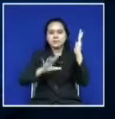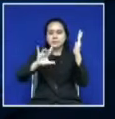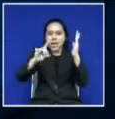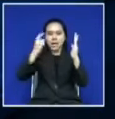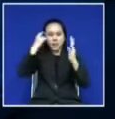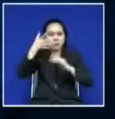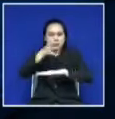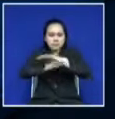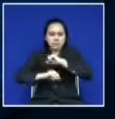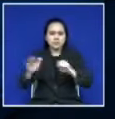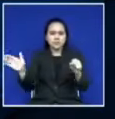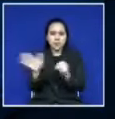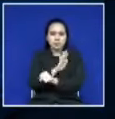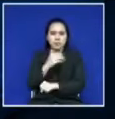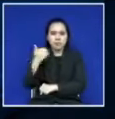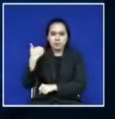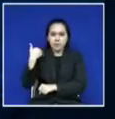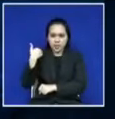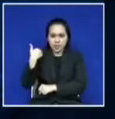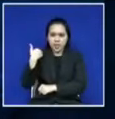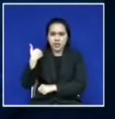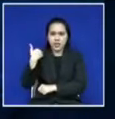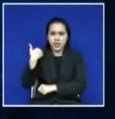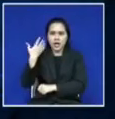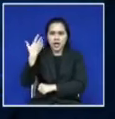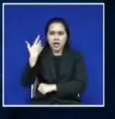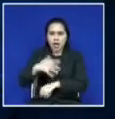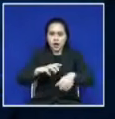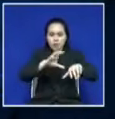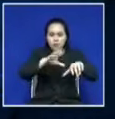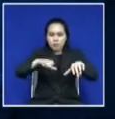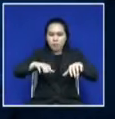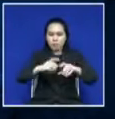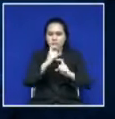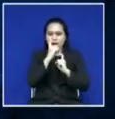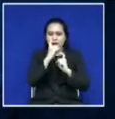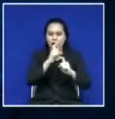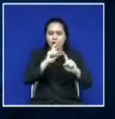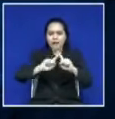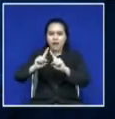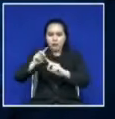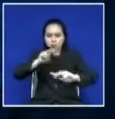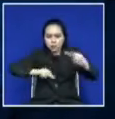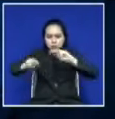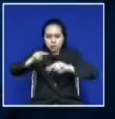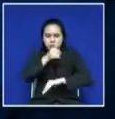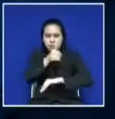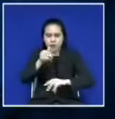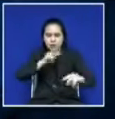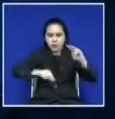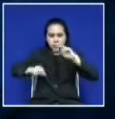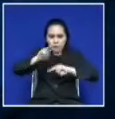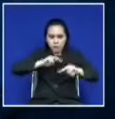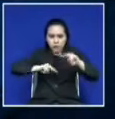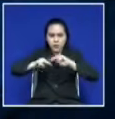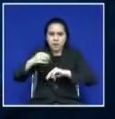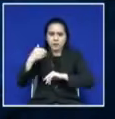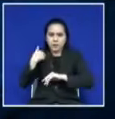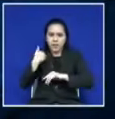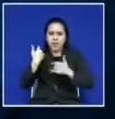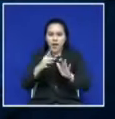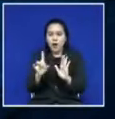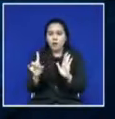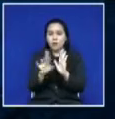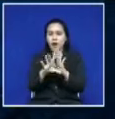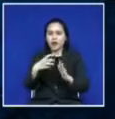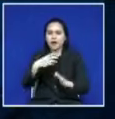ที่แล้วก็คงเข้าไปกวดขันในบริเวณพื้นที่เสี่ยงต่างๆด้วยนะครับก็ในท้ายสุดก็ขอยืนยันนะครับว่า